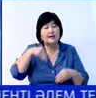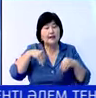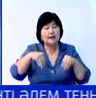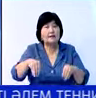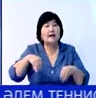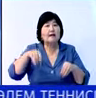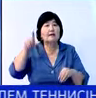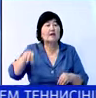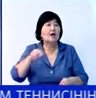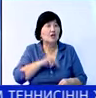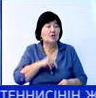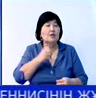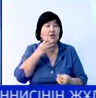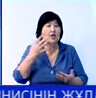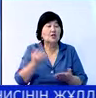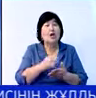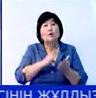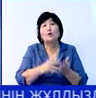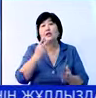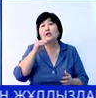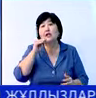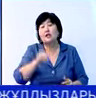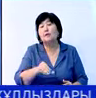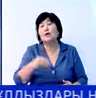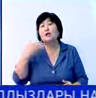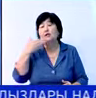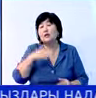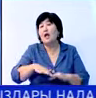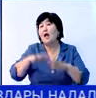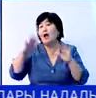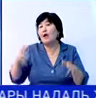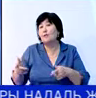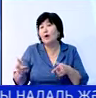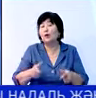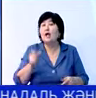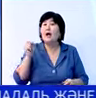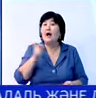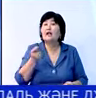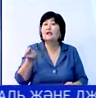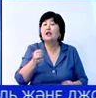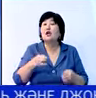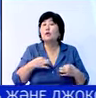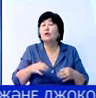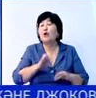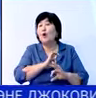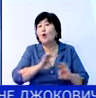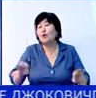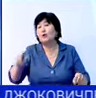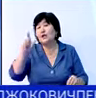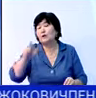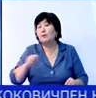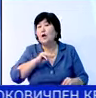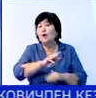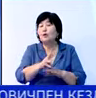жағалаған диқандардың да еңбегі жемісті. 92 мың тонна сыр саласын қамбаға құйды. Алтын дән мерекесінде озат еңбеккерлерге құрмет